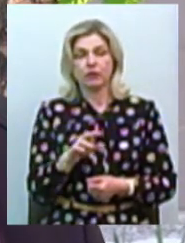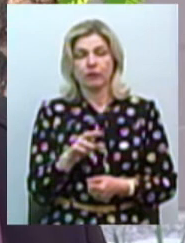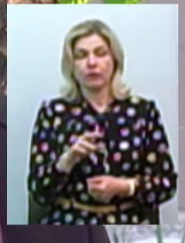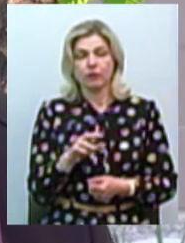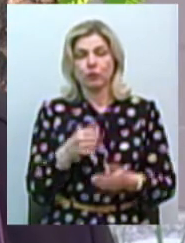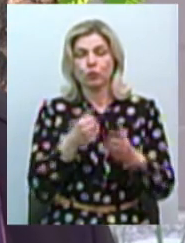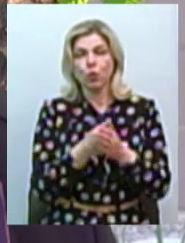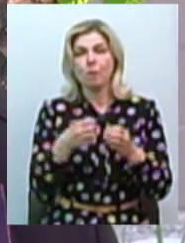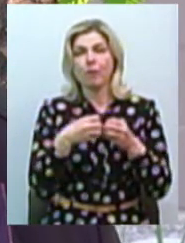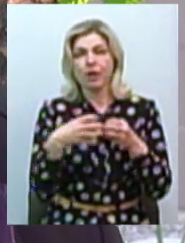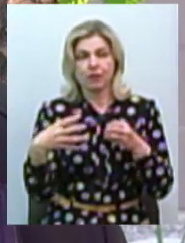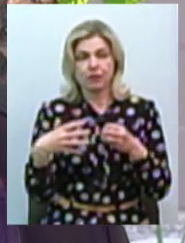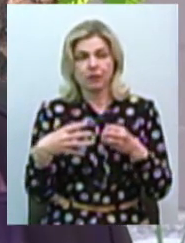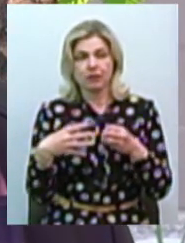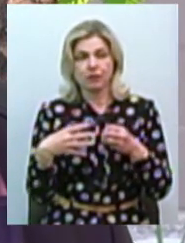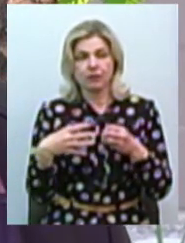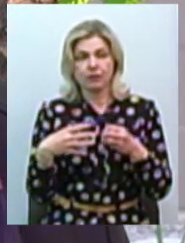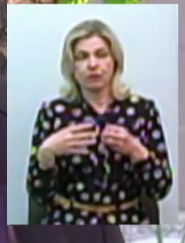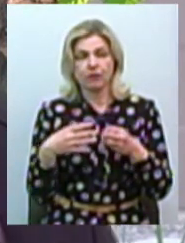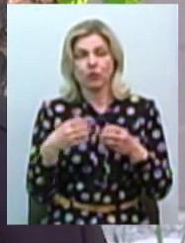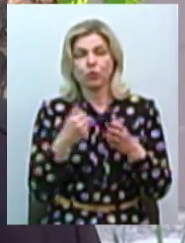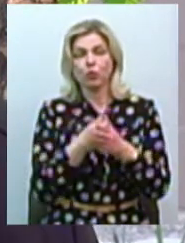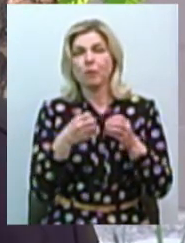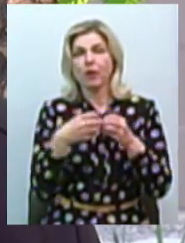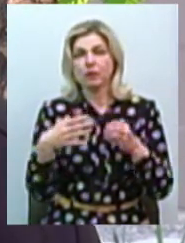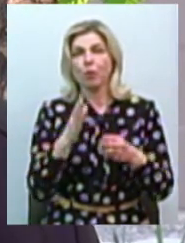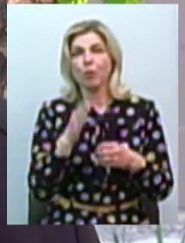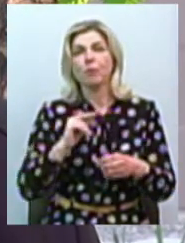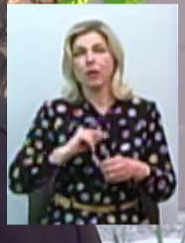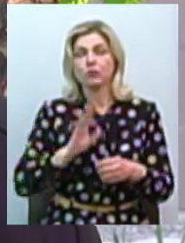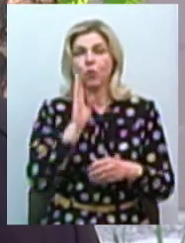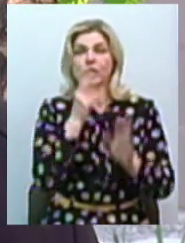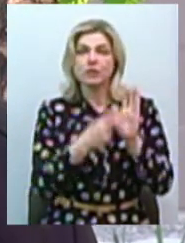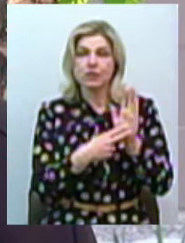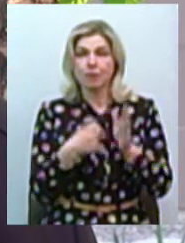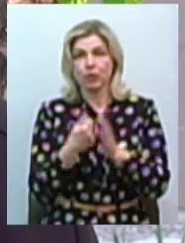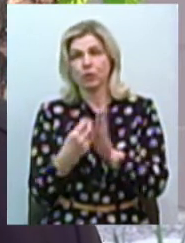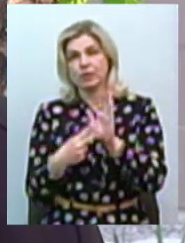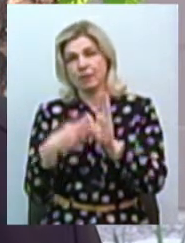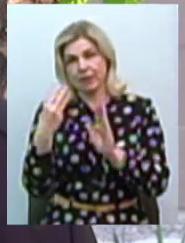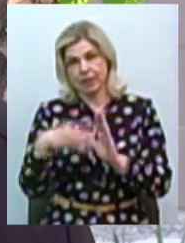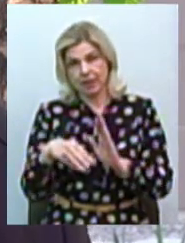до 15-го буде працювати з 7-ї години до 7:30.